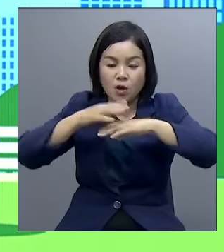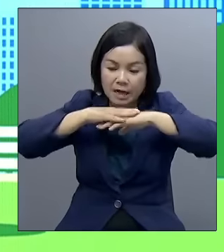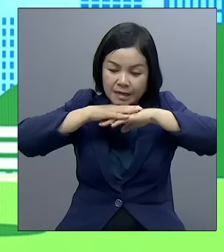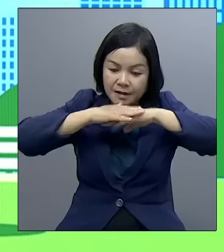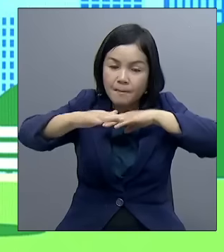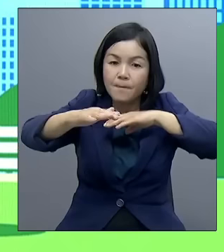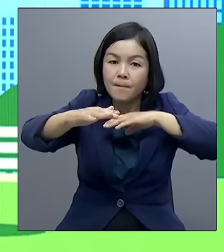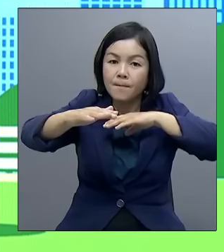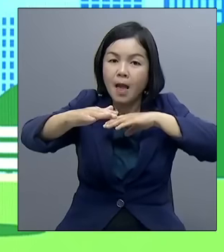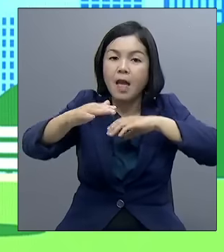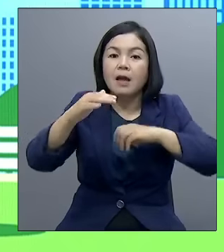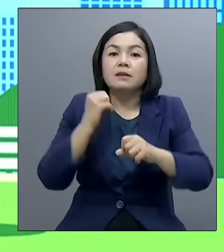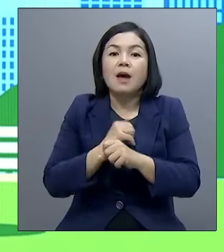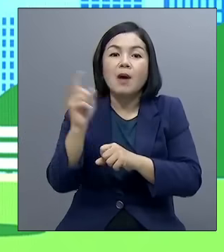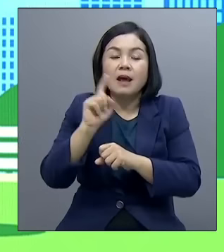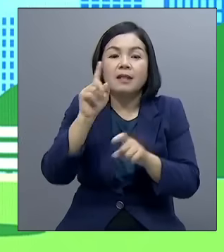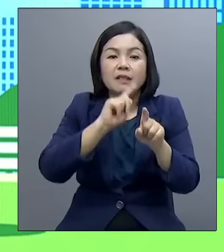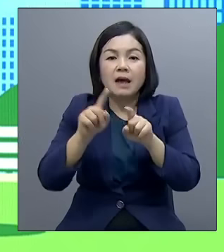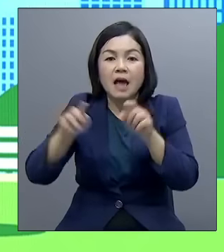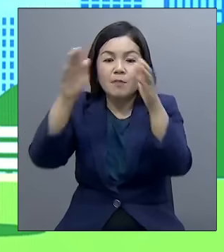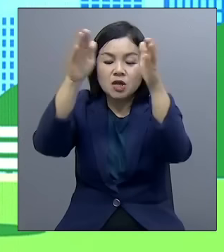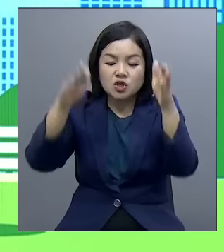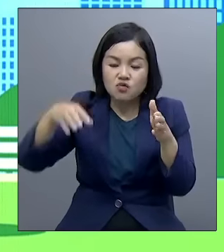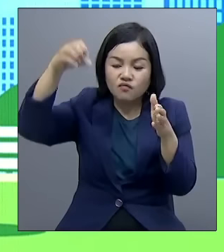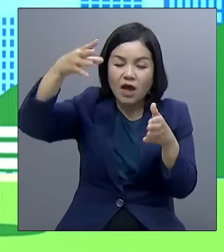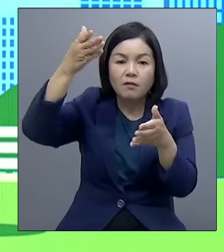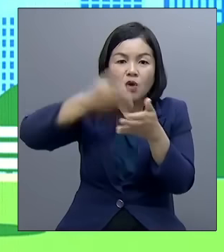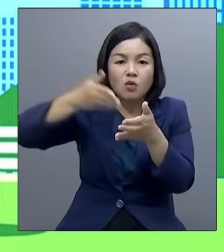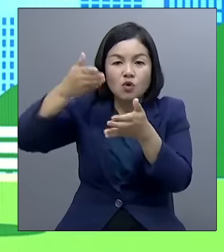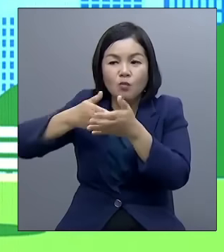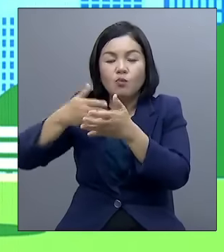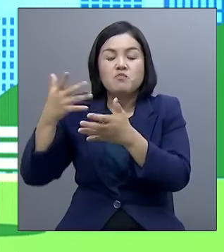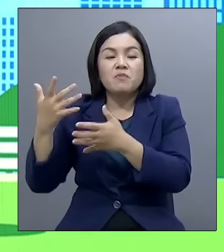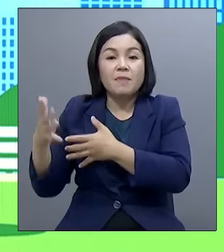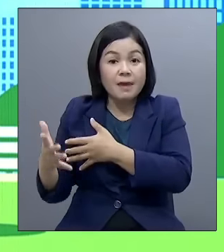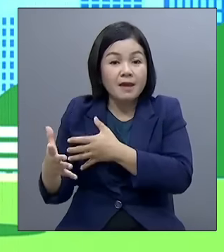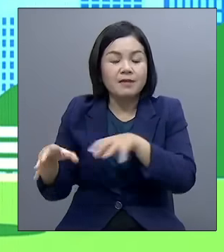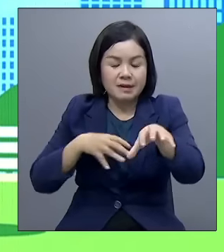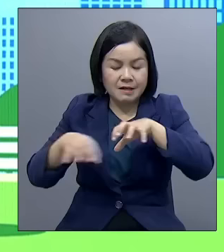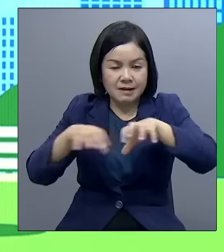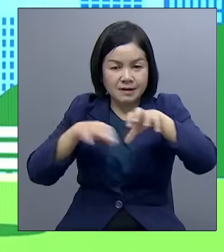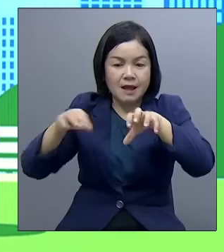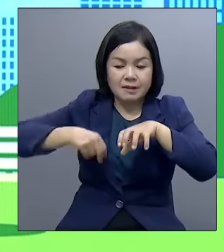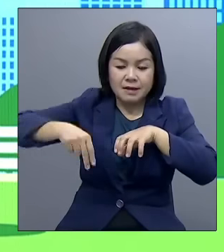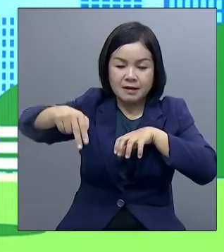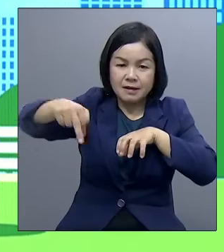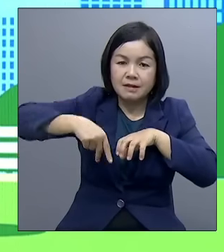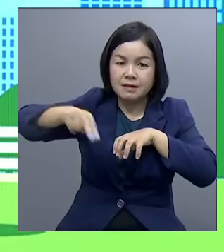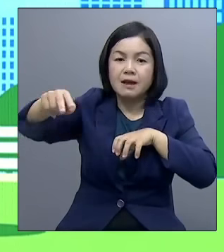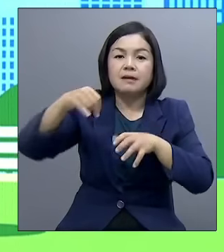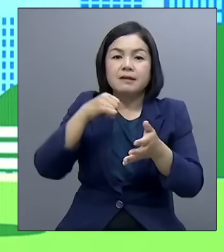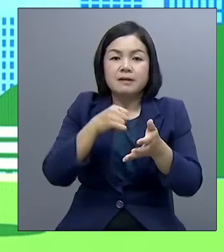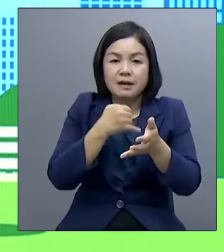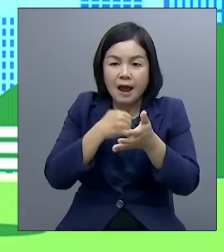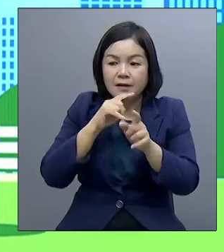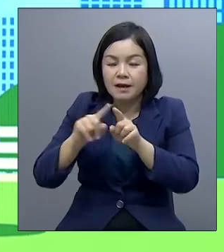การทำให้สิ่งกีดขวางนั้นไม่มาเป็นการบดบังหรือว่าเป็นอุปสรรคต่อการเดินทางอันนี้ก็เป็นอีกเรื่องนึงที่กำลัง